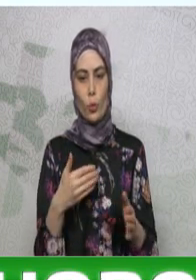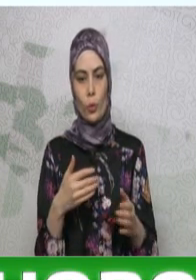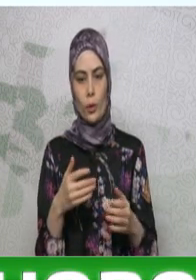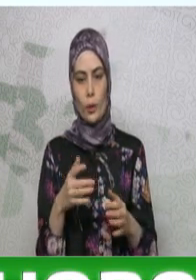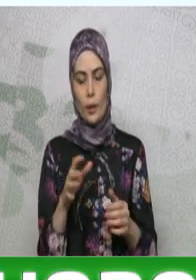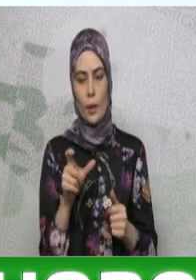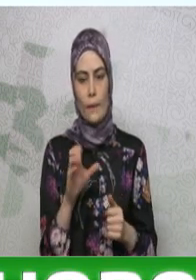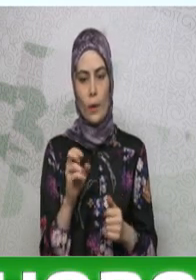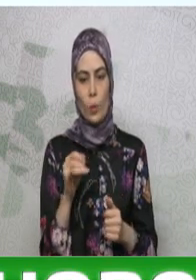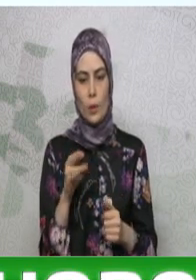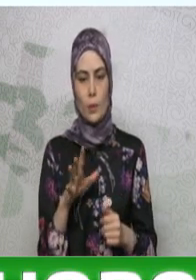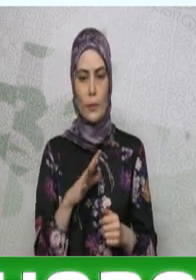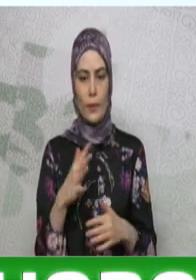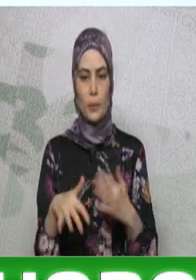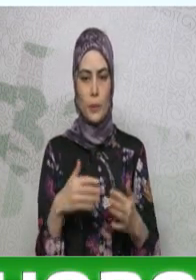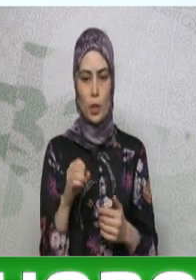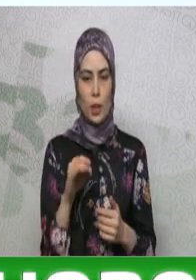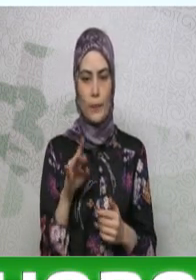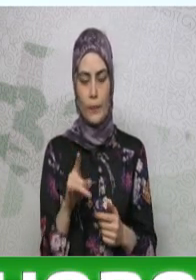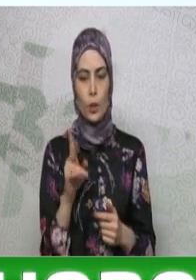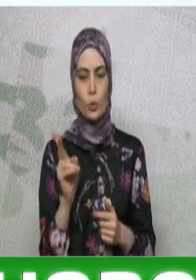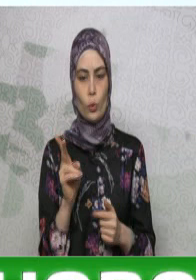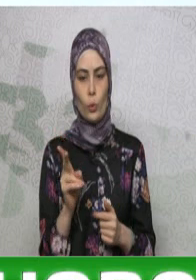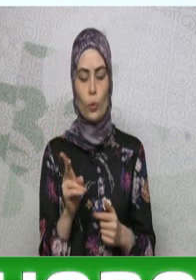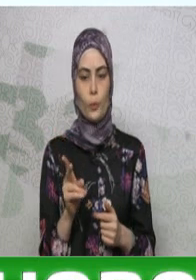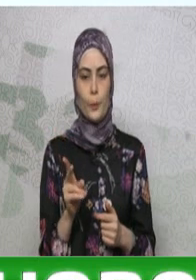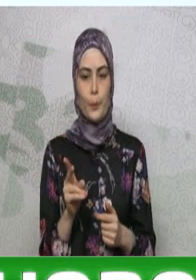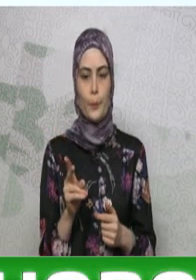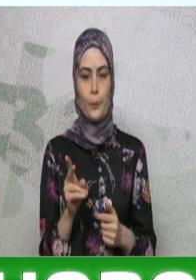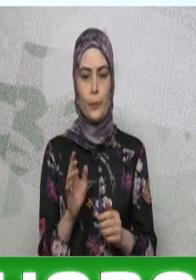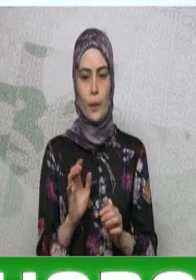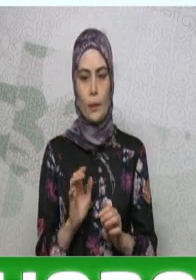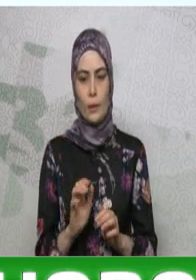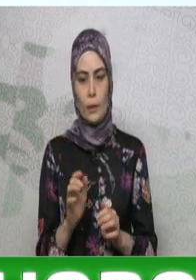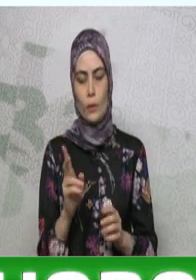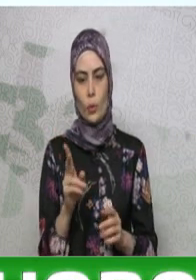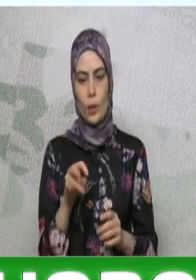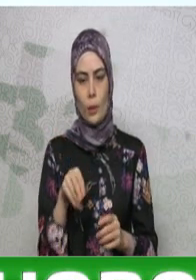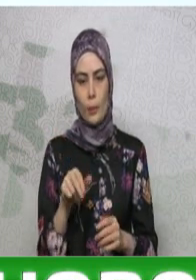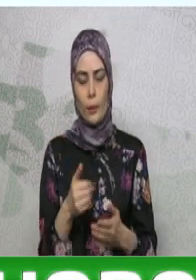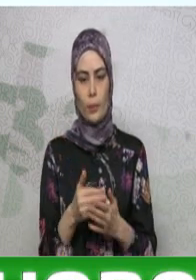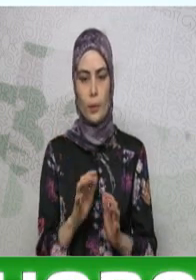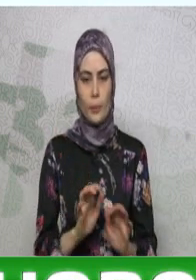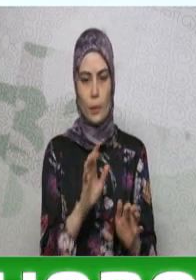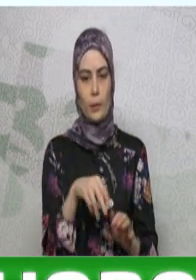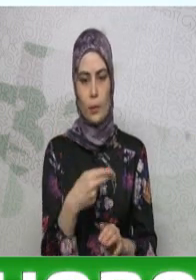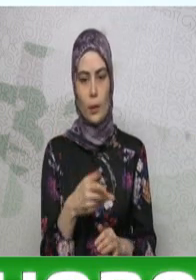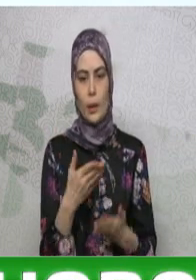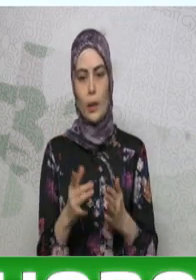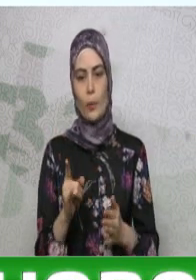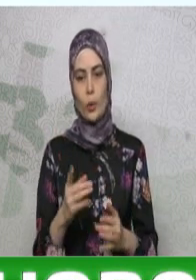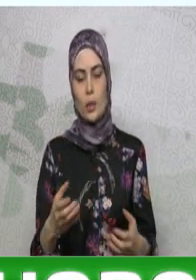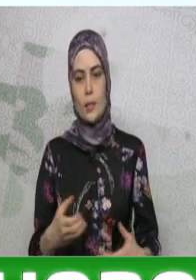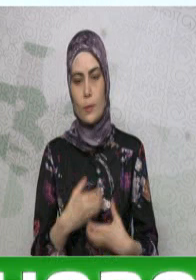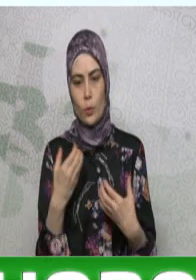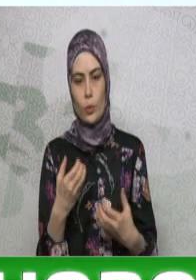и хаотичные могут быть жертвы. Люди, которые толкнули в толпе, дети, которые от испуга всю